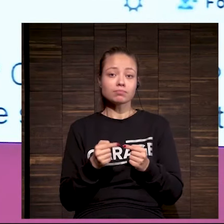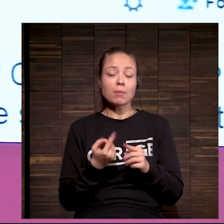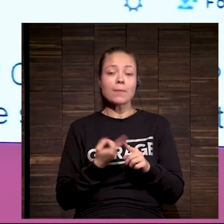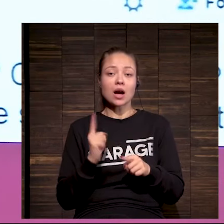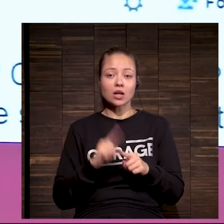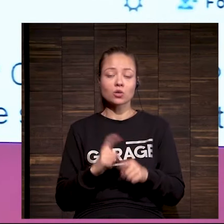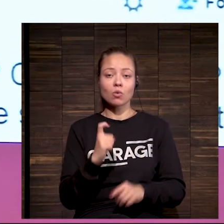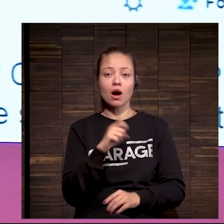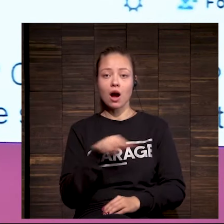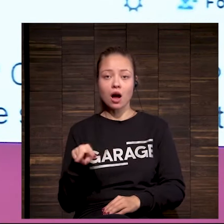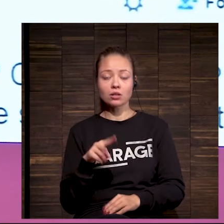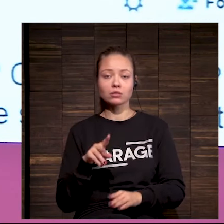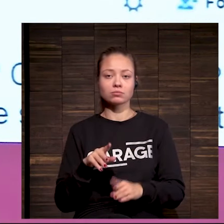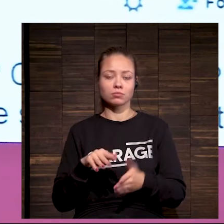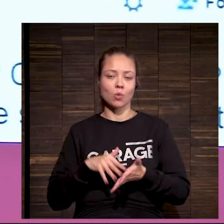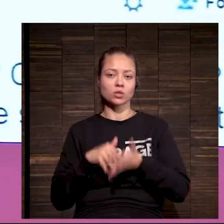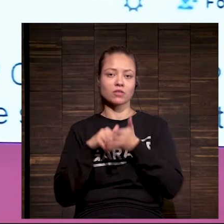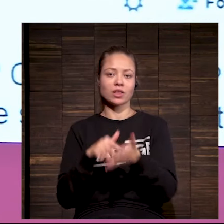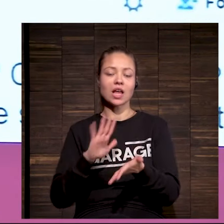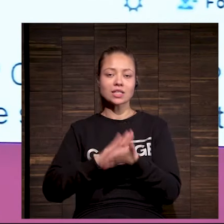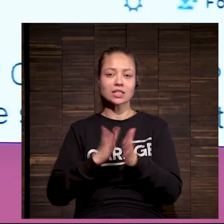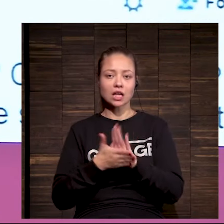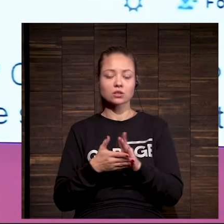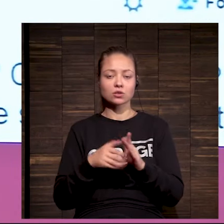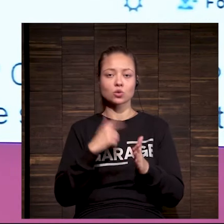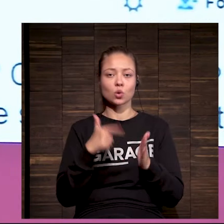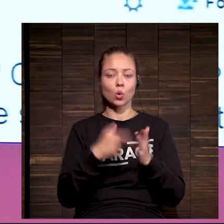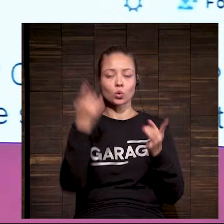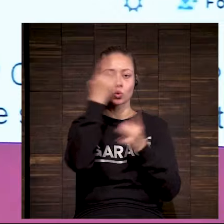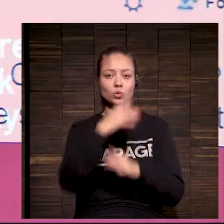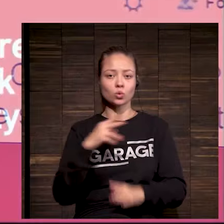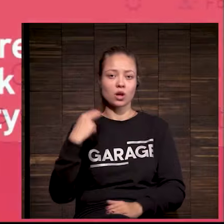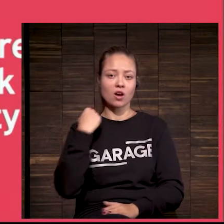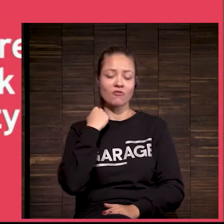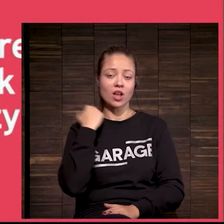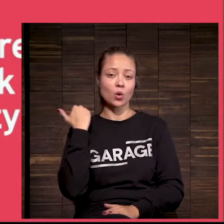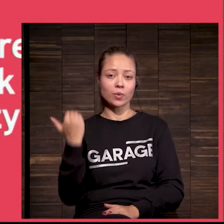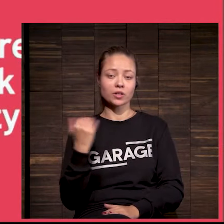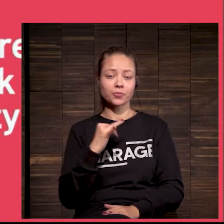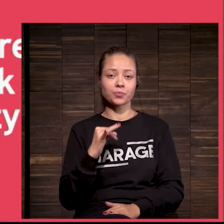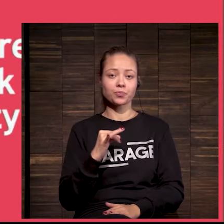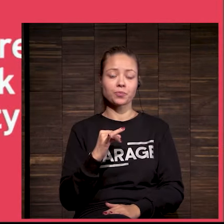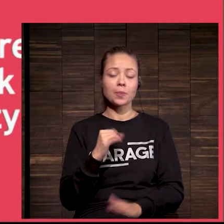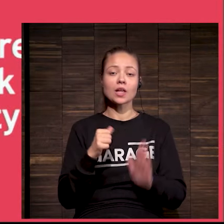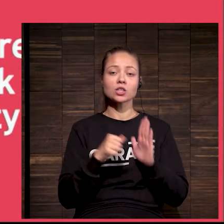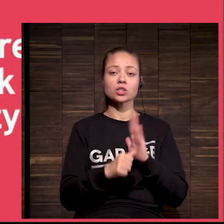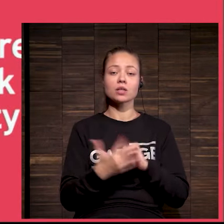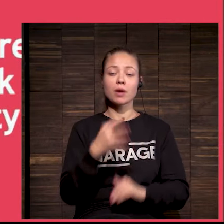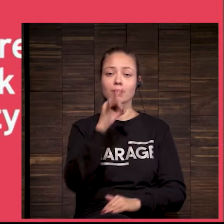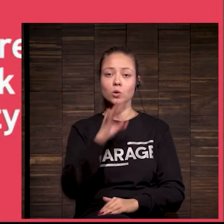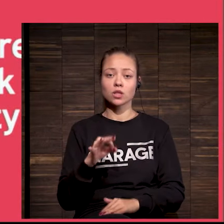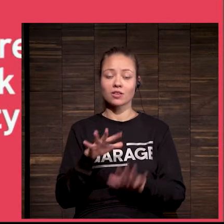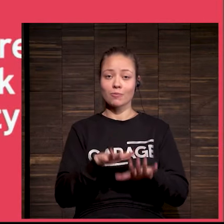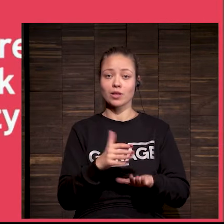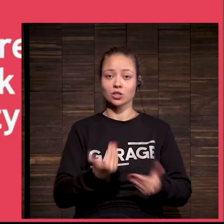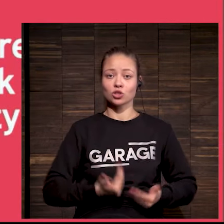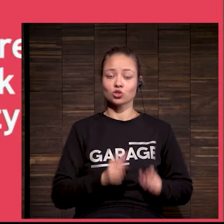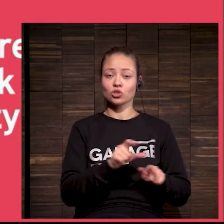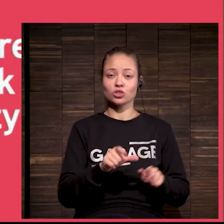подал заявку на статус города культуры великобритании с 65 процентов местных жителей не